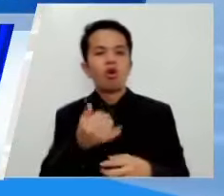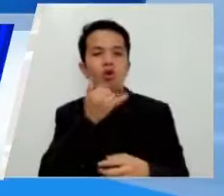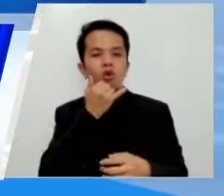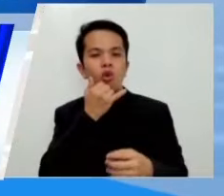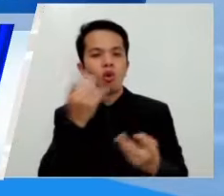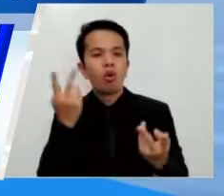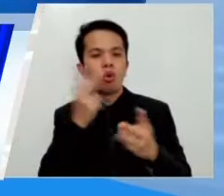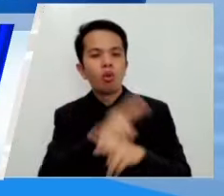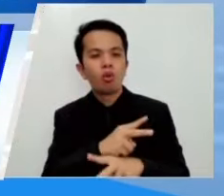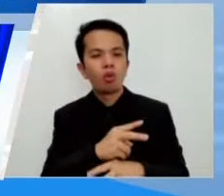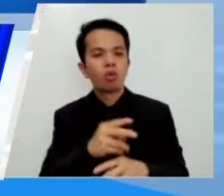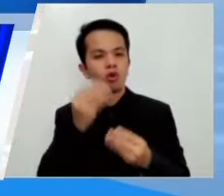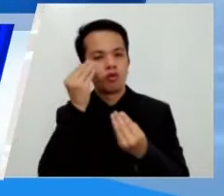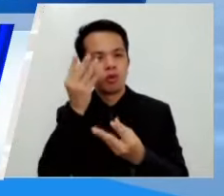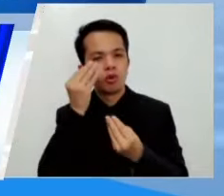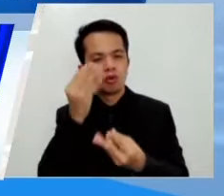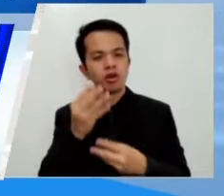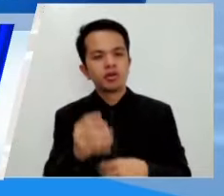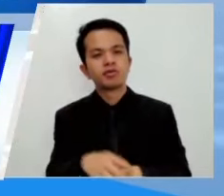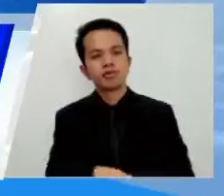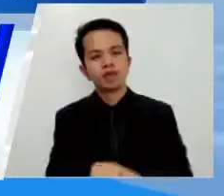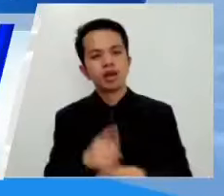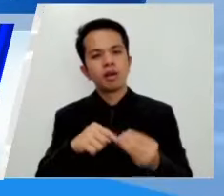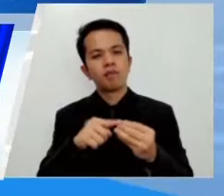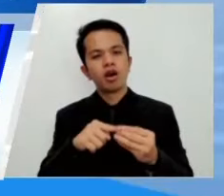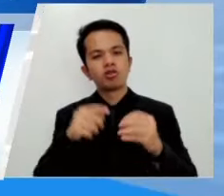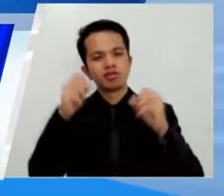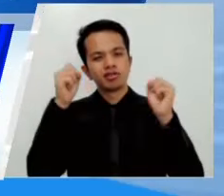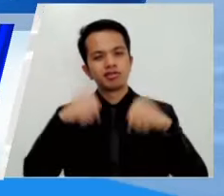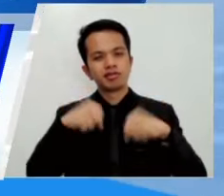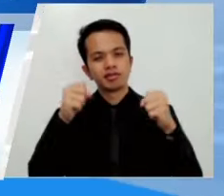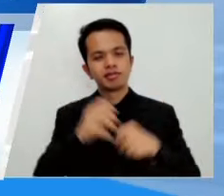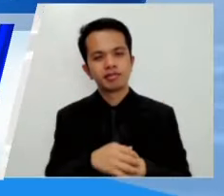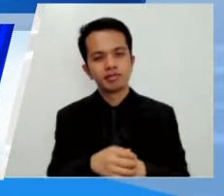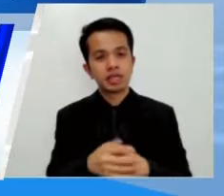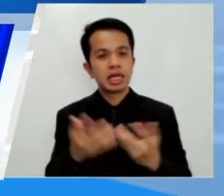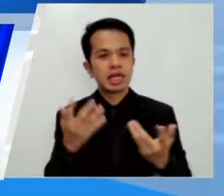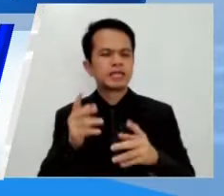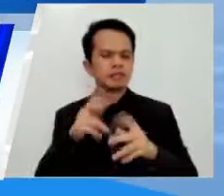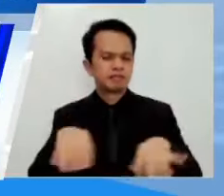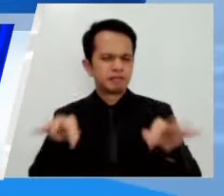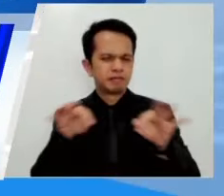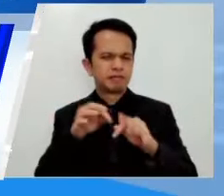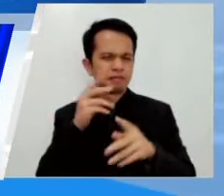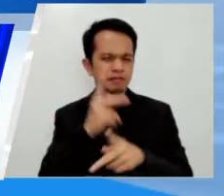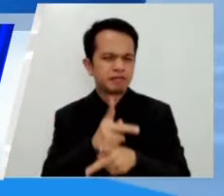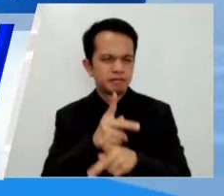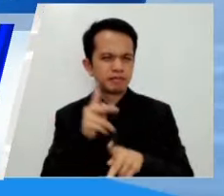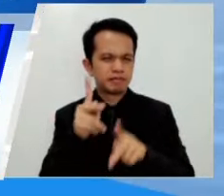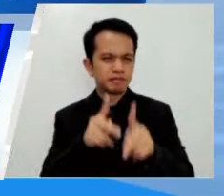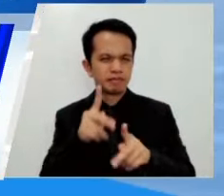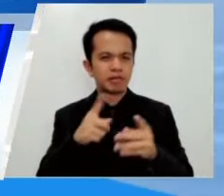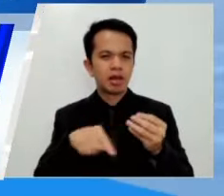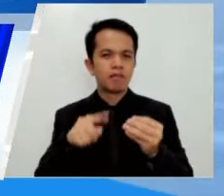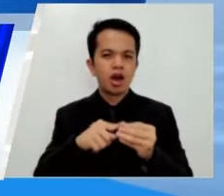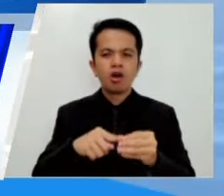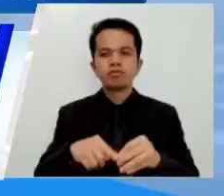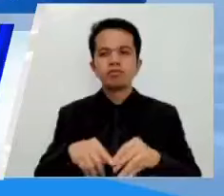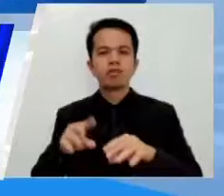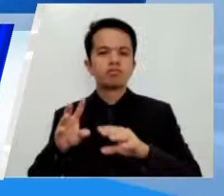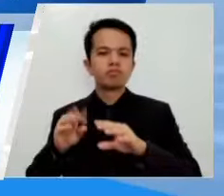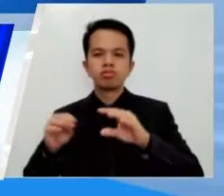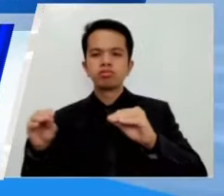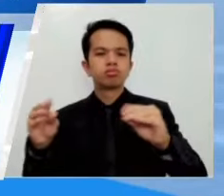si Pangulong Marcos ukol sa gentleman's agreement. Dapat daw mag-ingat ang mga tao sa mga nagpapakalat ng maling balita